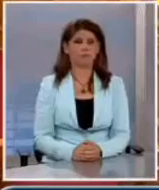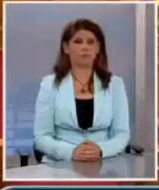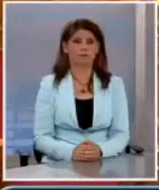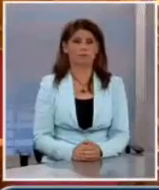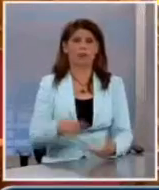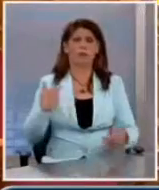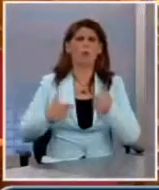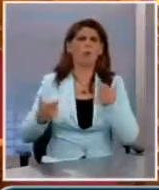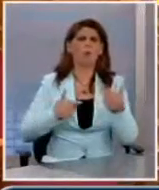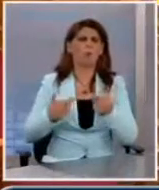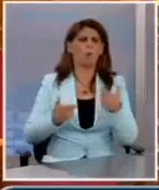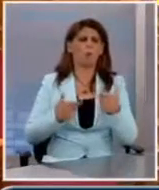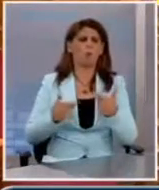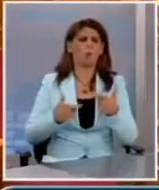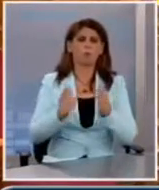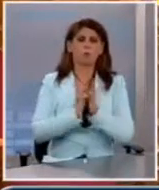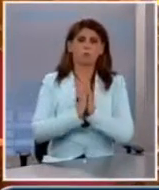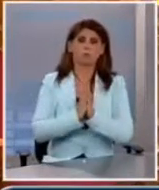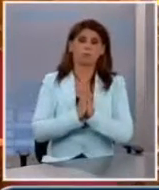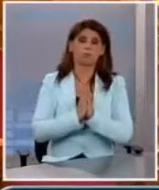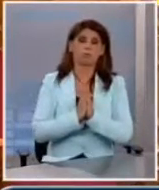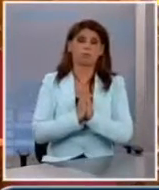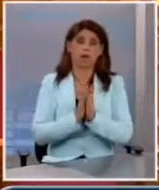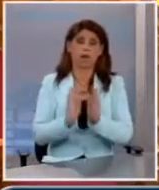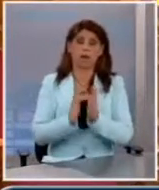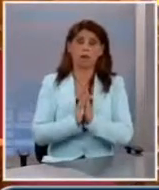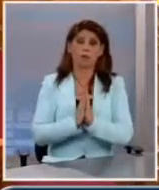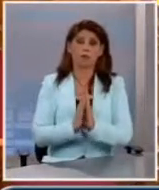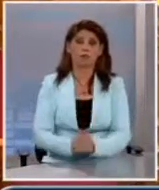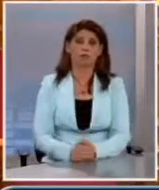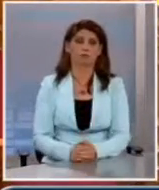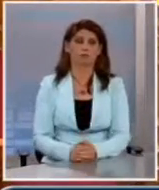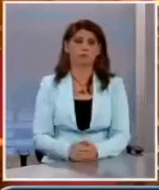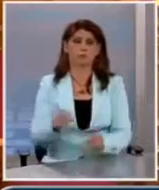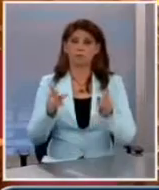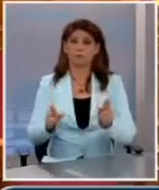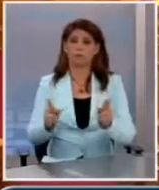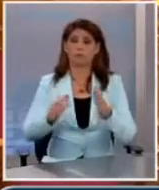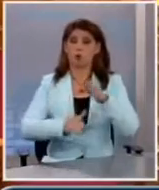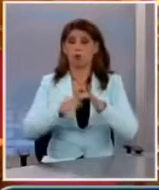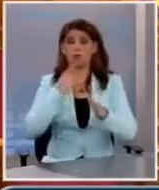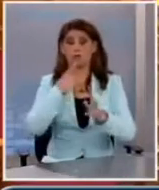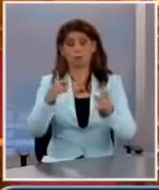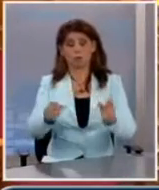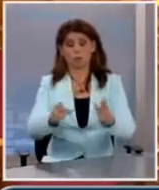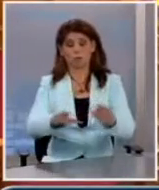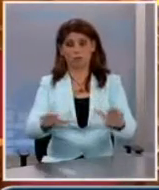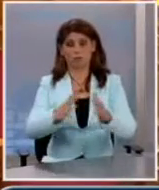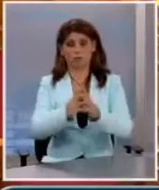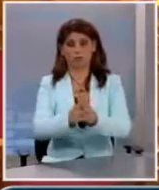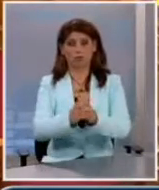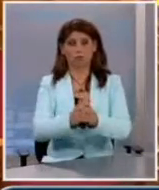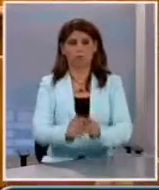Παρακαλώ, παρακαλώ, παρακαλώ. Σας παρακαλώ. Έχετε γίνει ουρά της δεξιάς. Είστε η